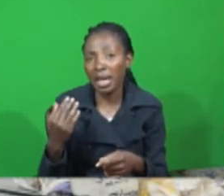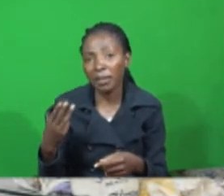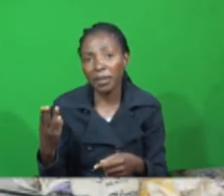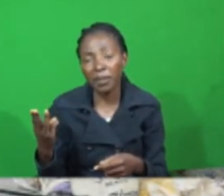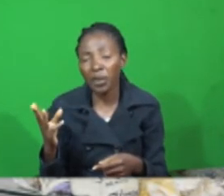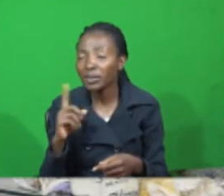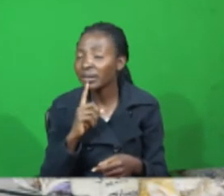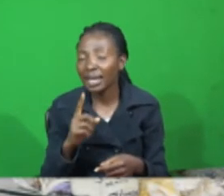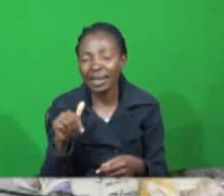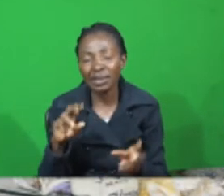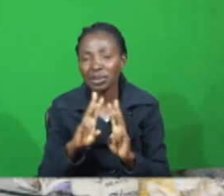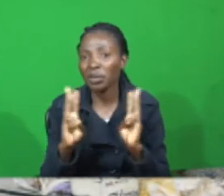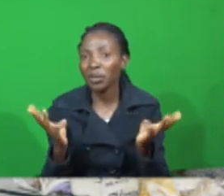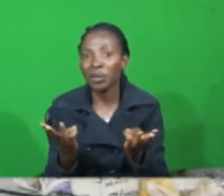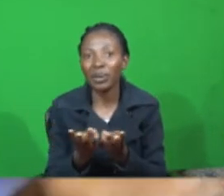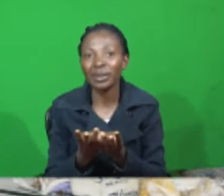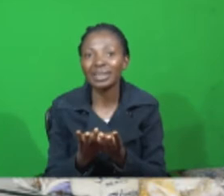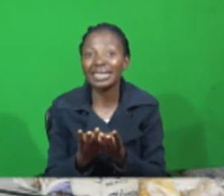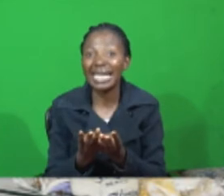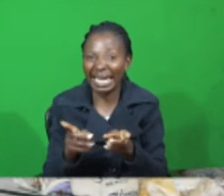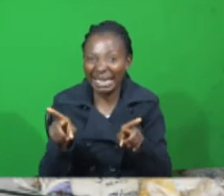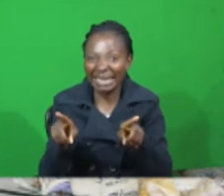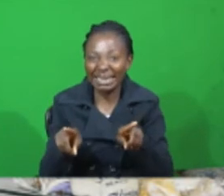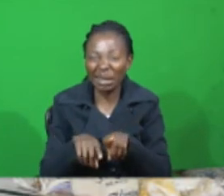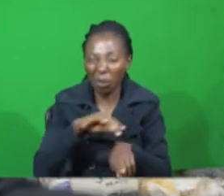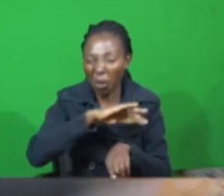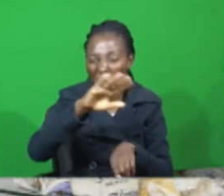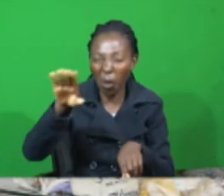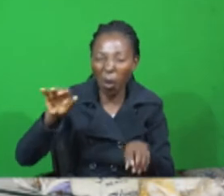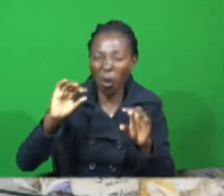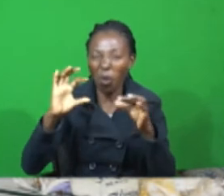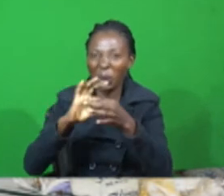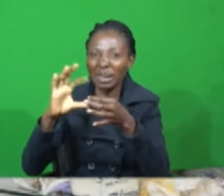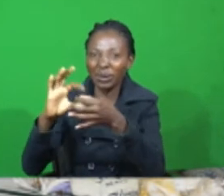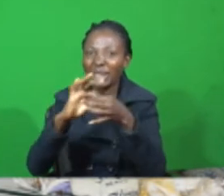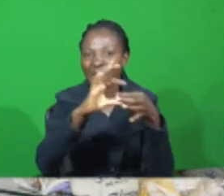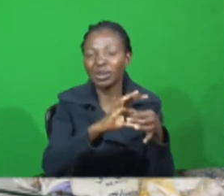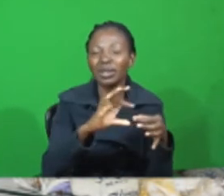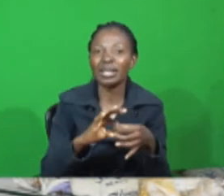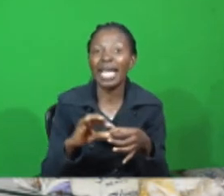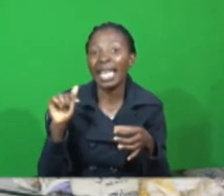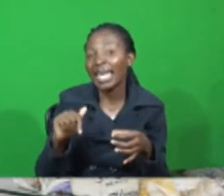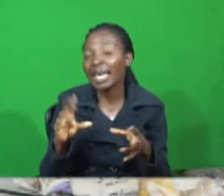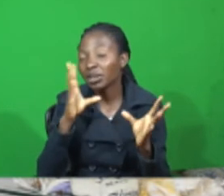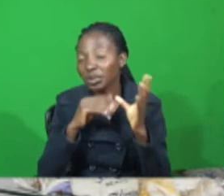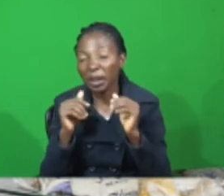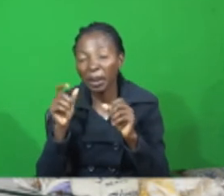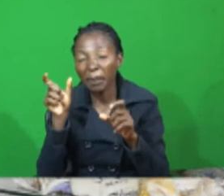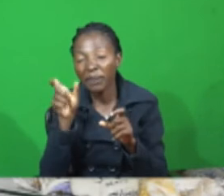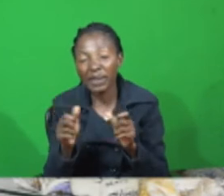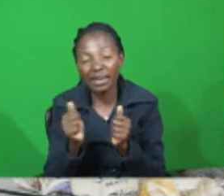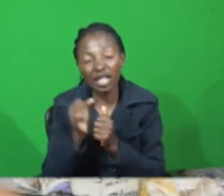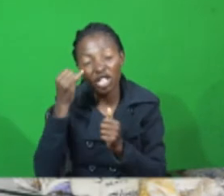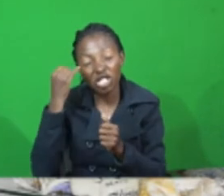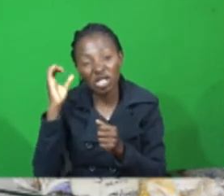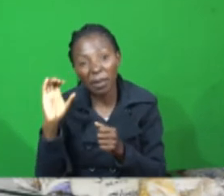munova matinyika ino yeo dabetara ya global village. We are so connected. Zakadaro so ndiri pano ndutane muna haruku Japan.